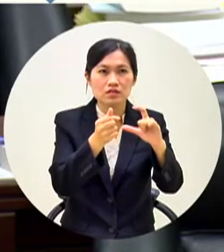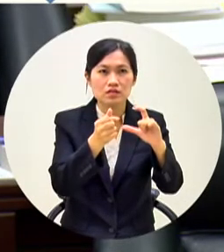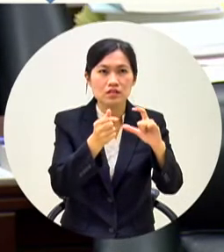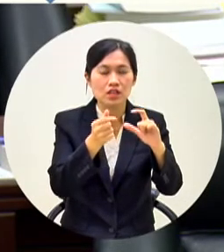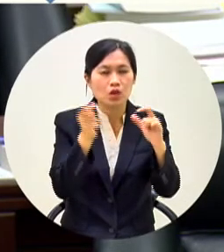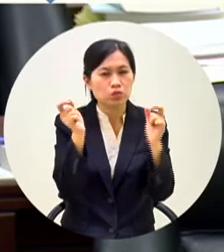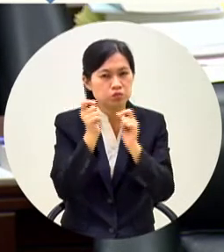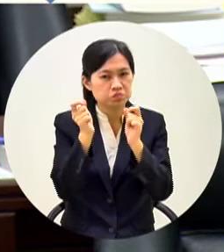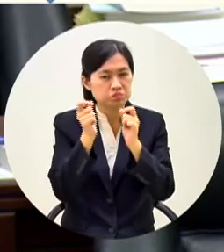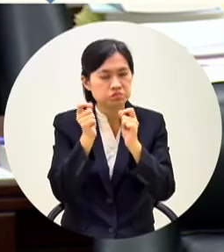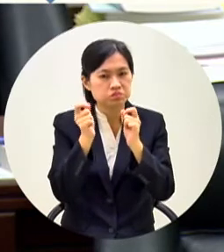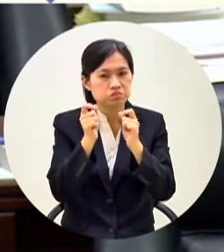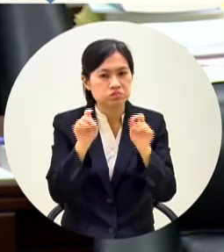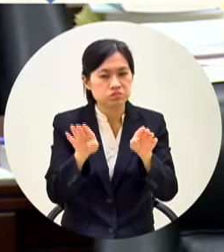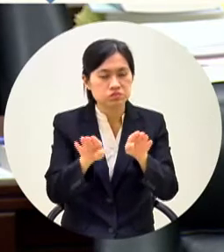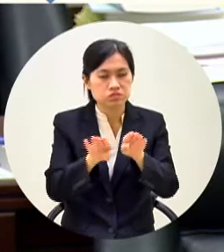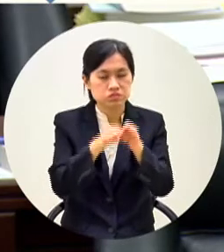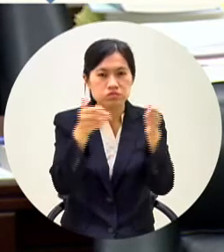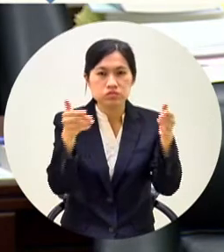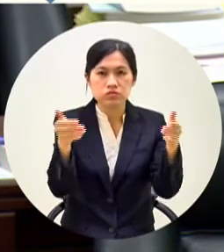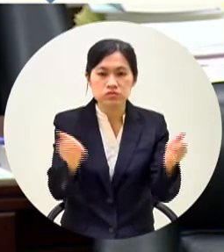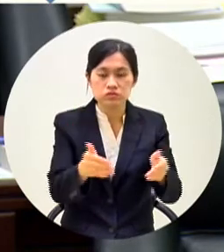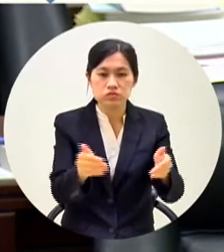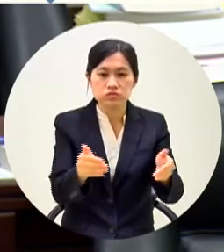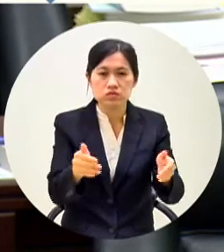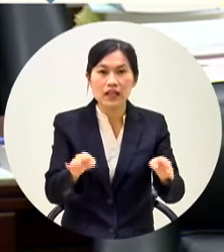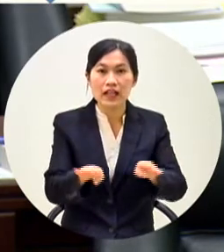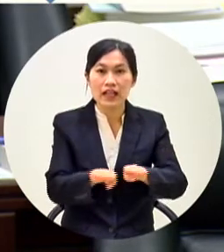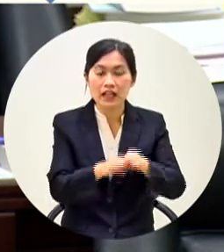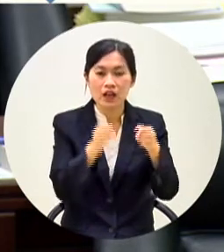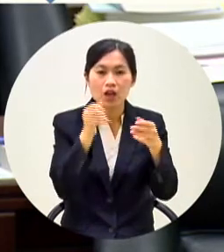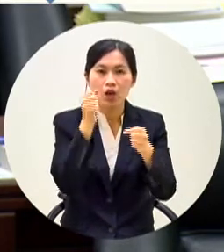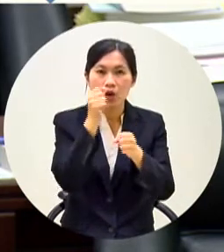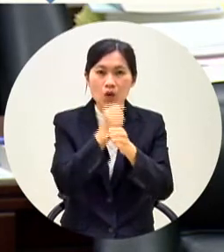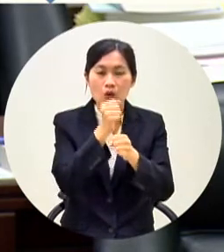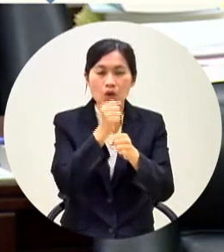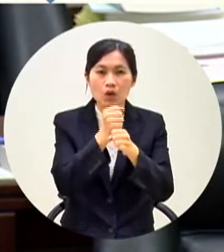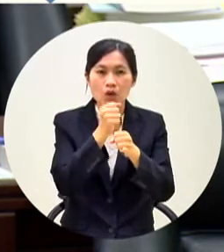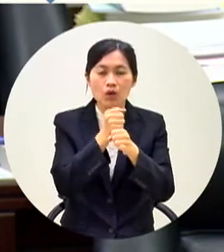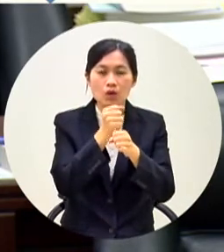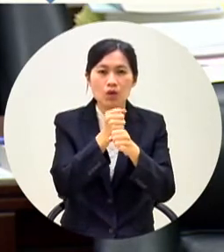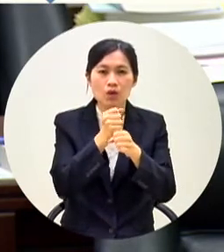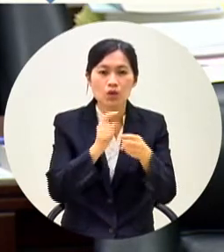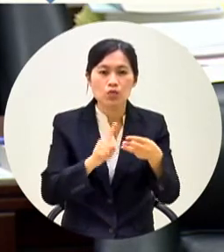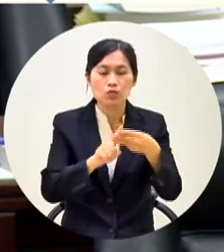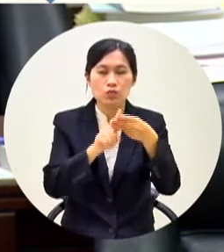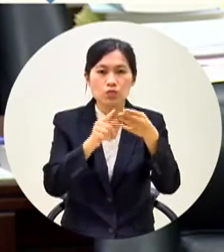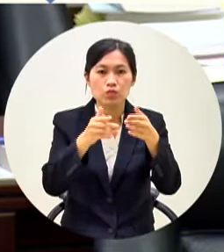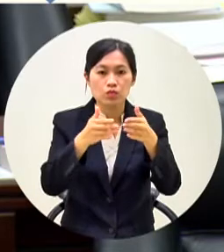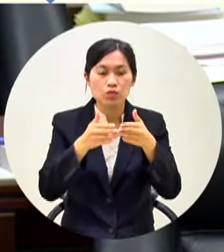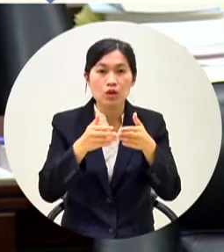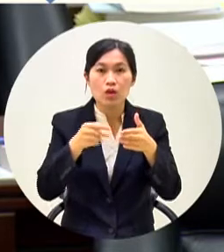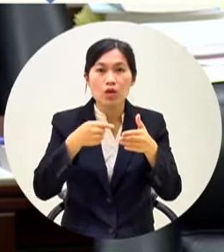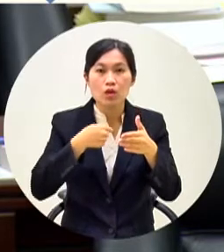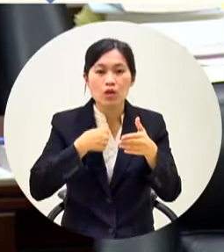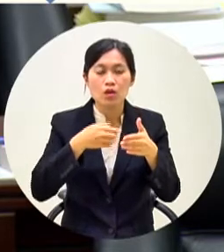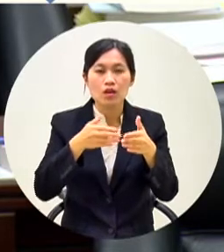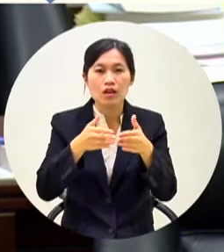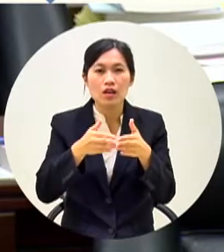要咧动土啦，要开工。啊，伫遮主要本色就是讲要请